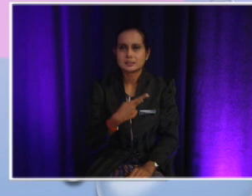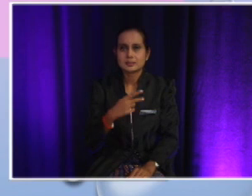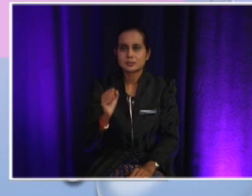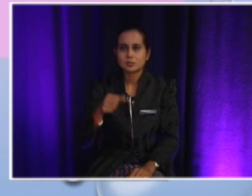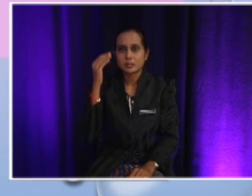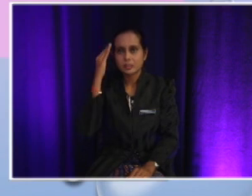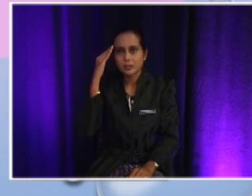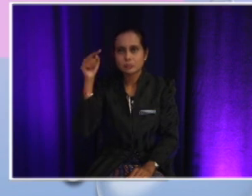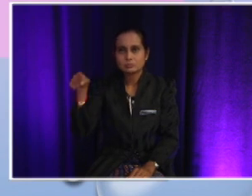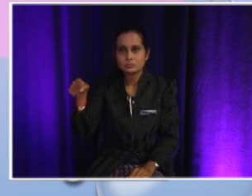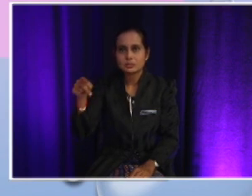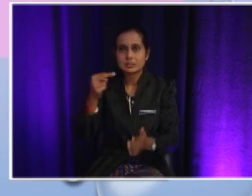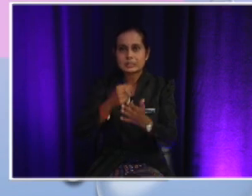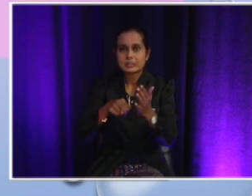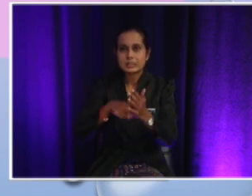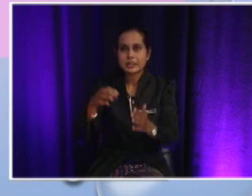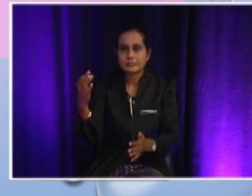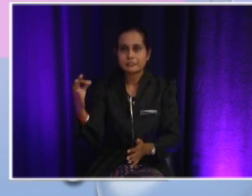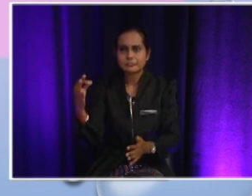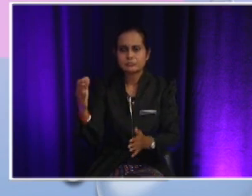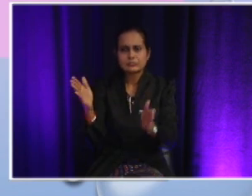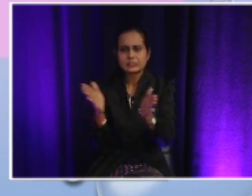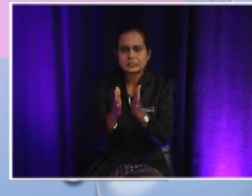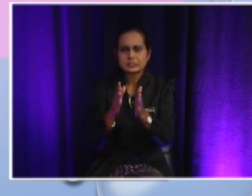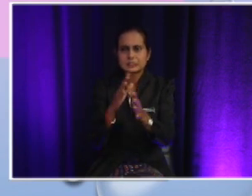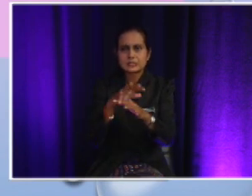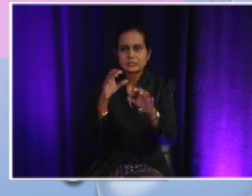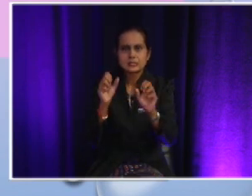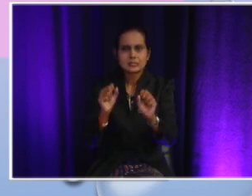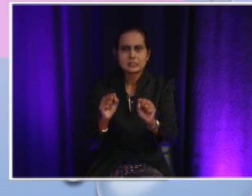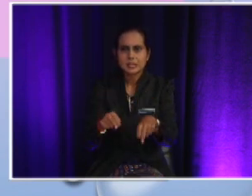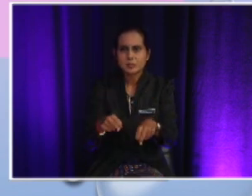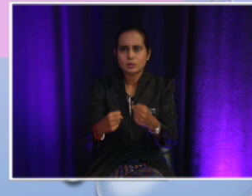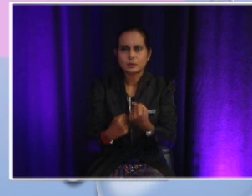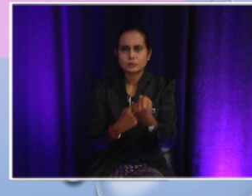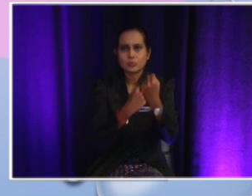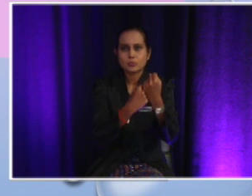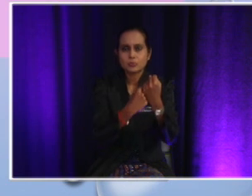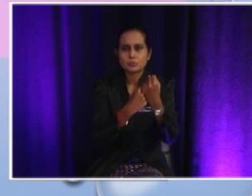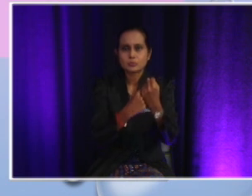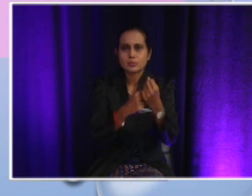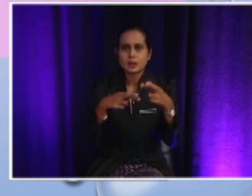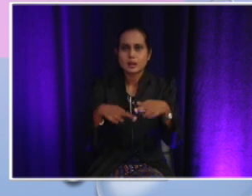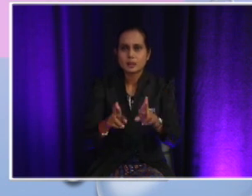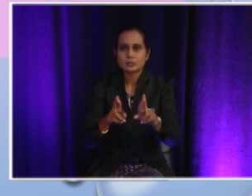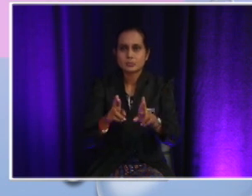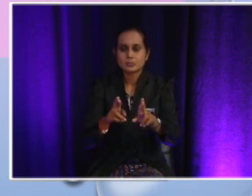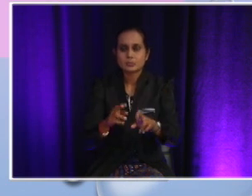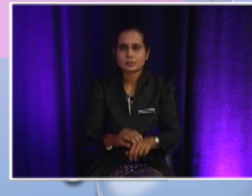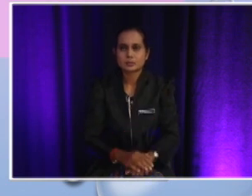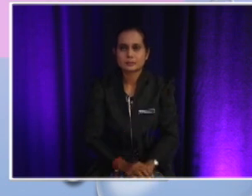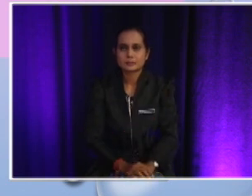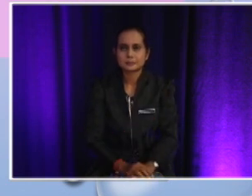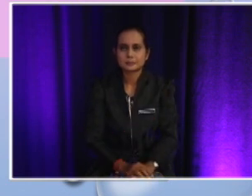fuse ni terlampau kecil kan, tak dapat nak menampung arus dia yang melebihi nilai 5 ampere. Betul. Okey. Jadi kita boleh tackle yang ini